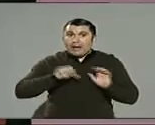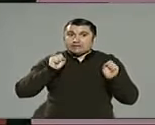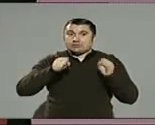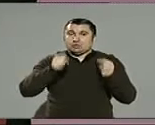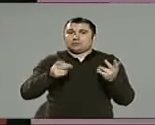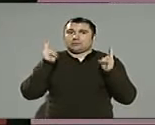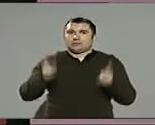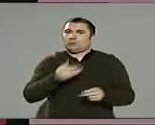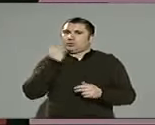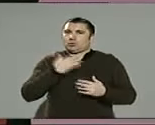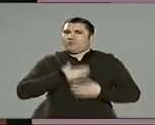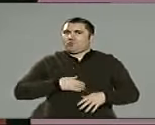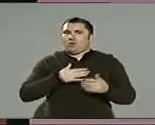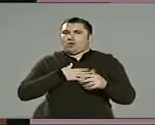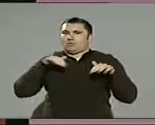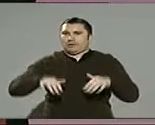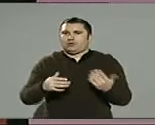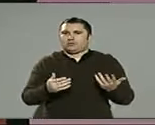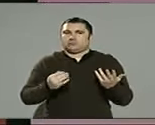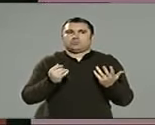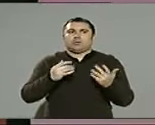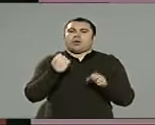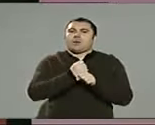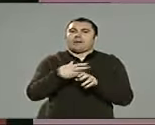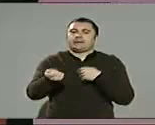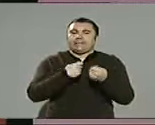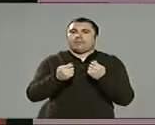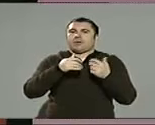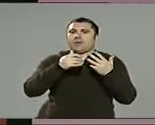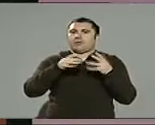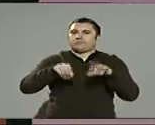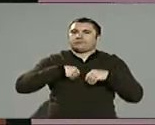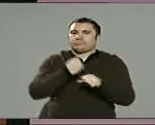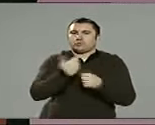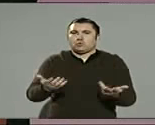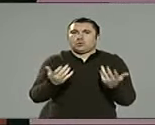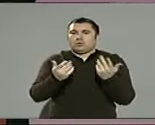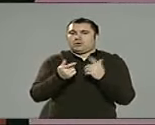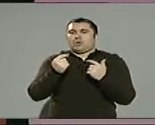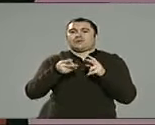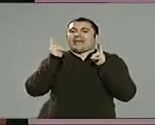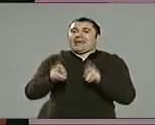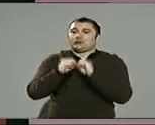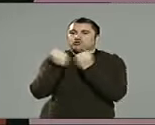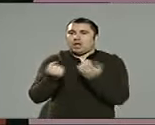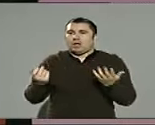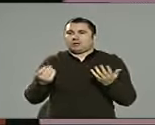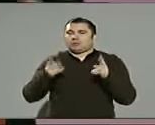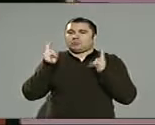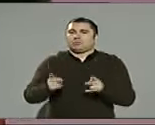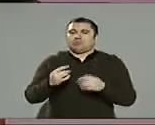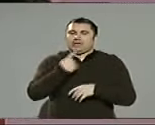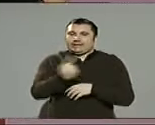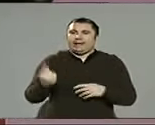und Arbeitnehmer. Ein Land, das sozial sicher ist, das Bildung garantiert, das Rechtsstaat garantiert. Jeder